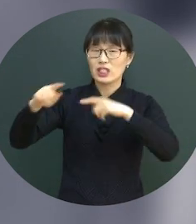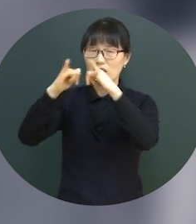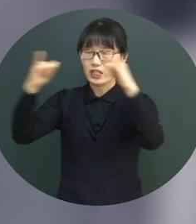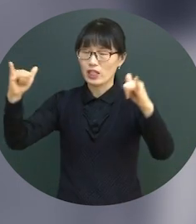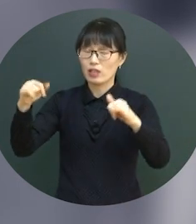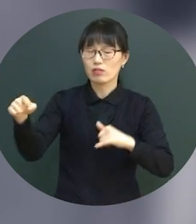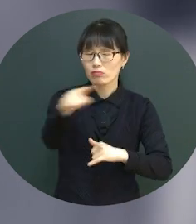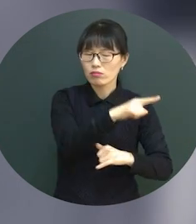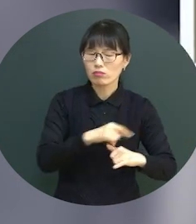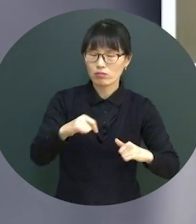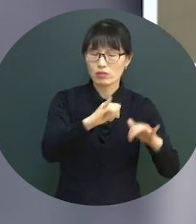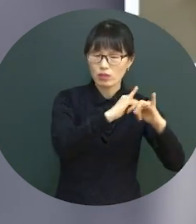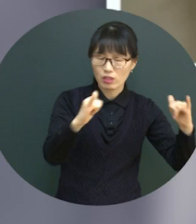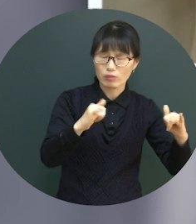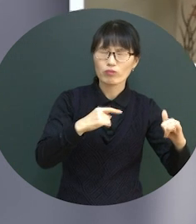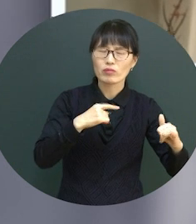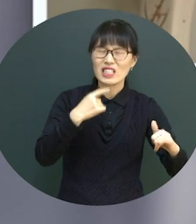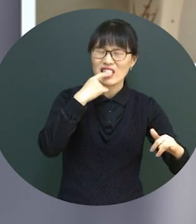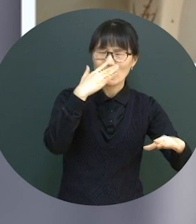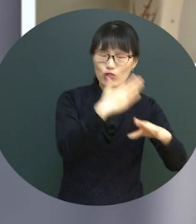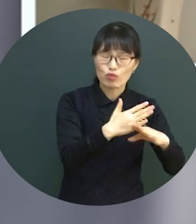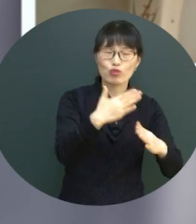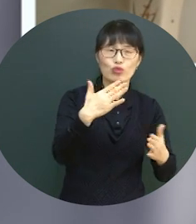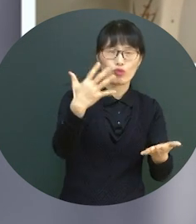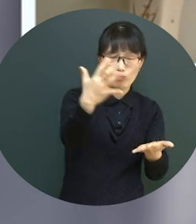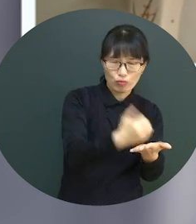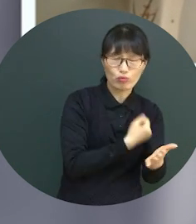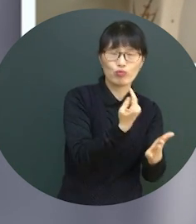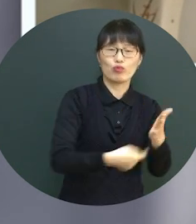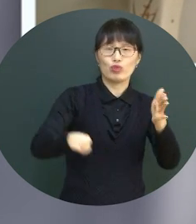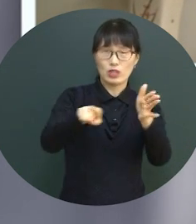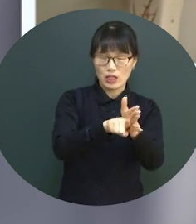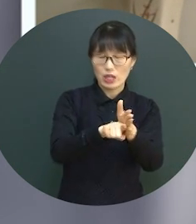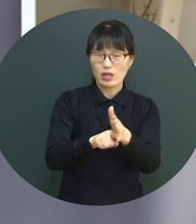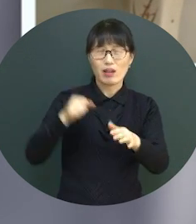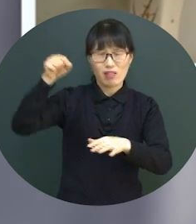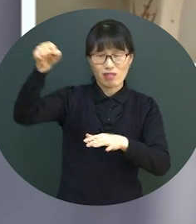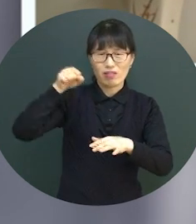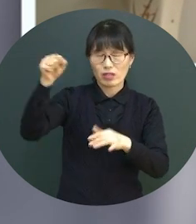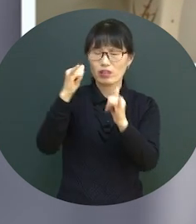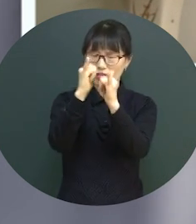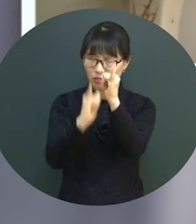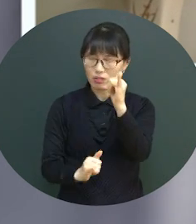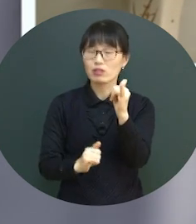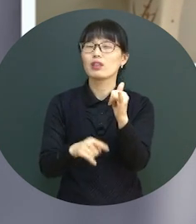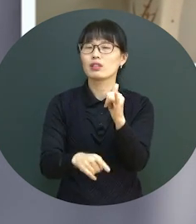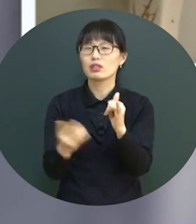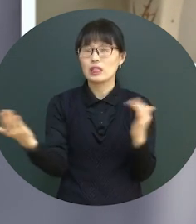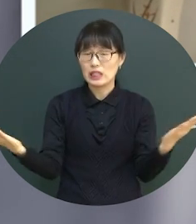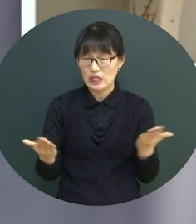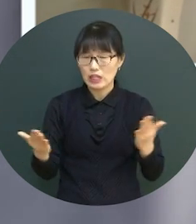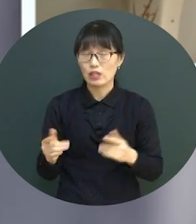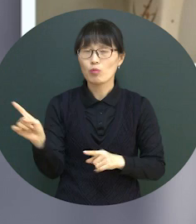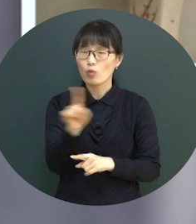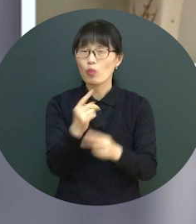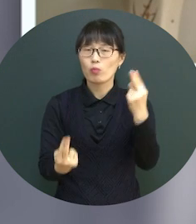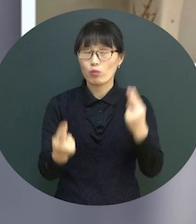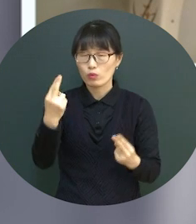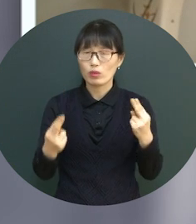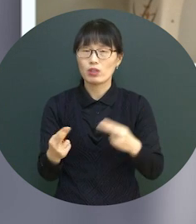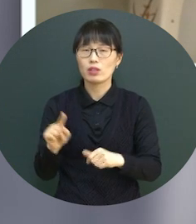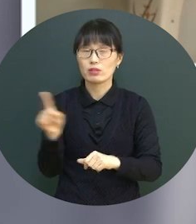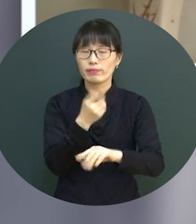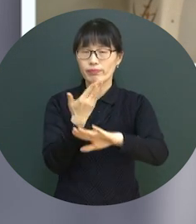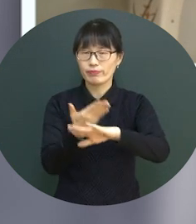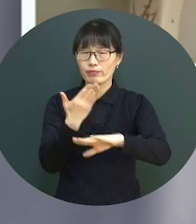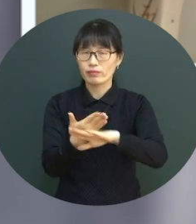무릅쓰고 민주주의를 쟁취하고자 한 거였던 역사적 사건입니다. 무엇보다